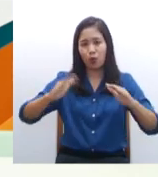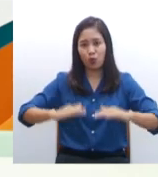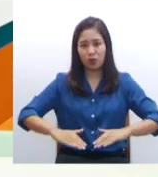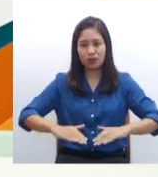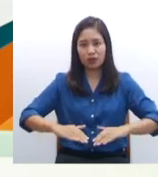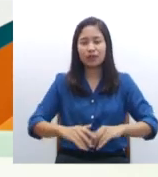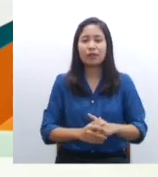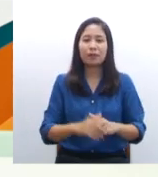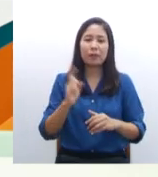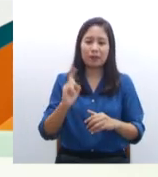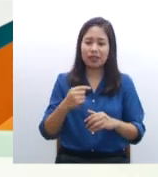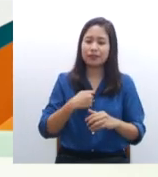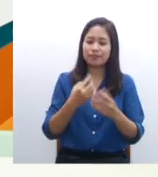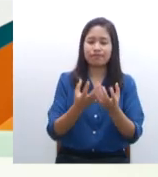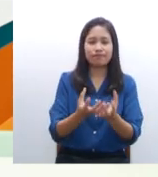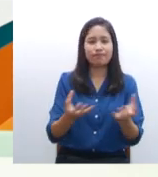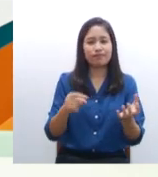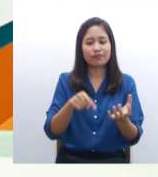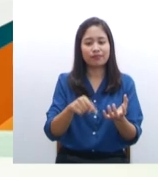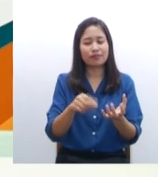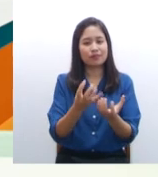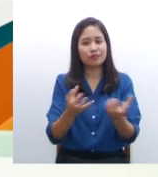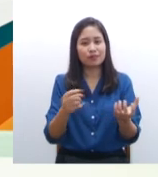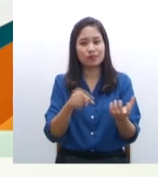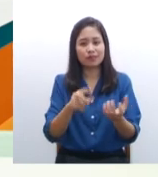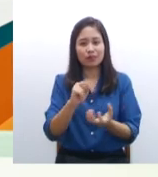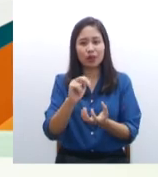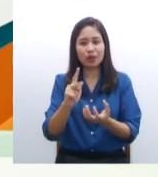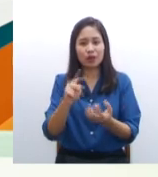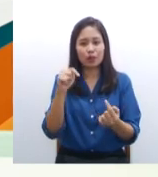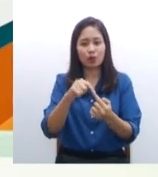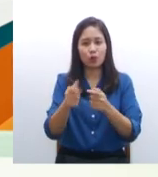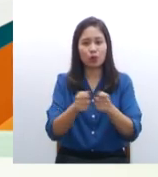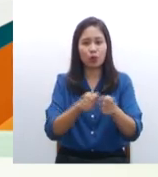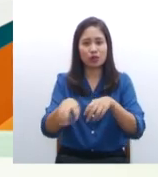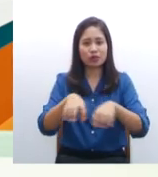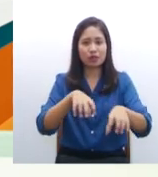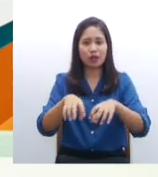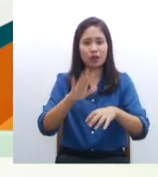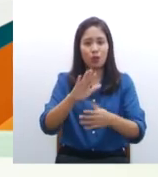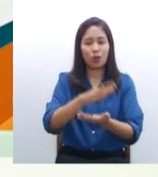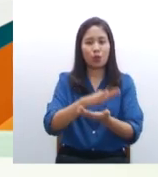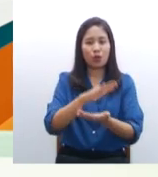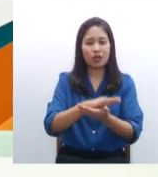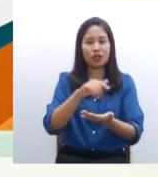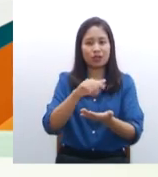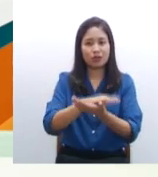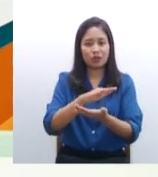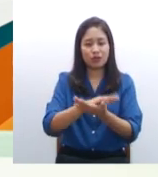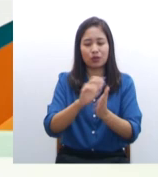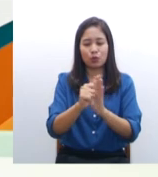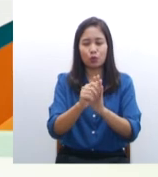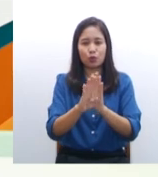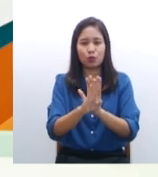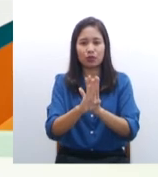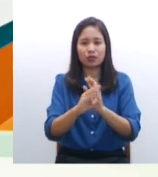อีกหนึ่งนวัตกรรมของการบริหารและก็การจัดการนะครับของโรงเรียนบ้านแพงจังหวัดอุบลราชธ